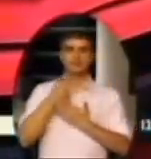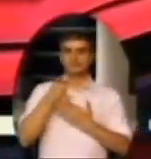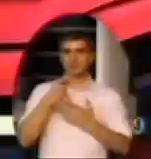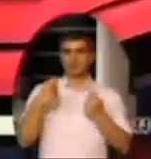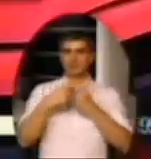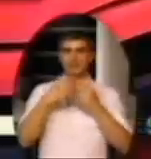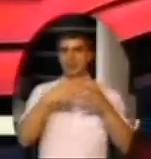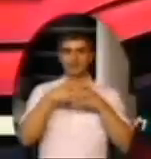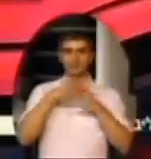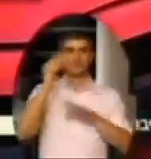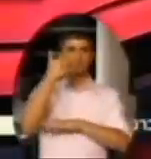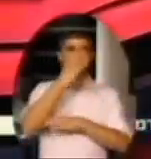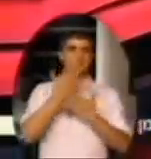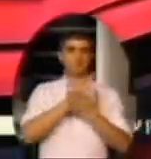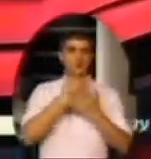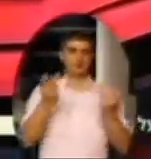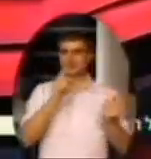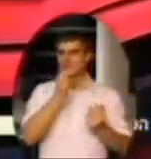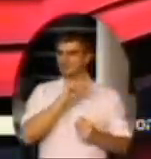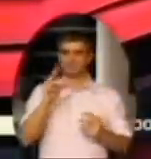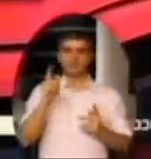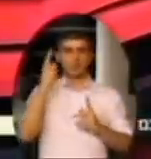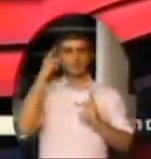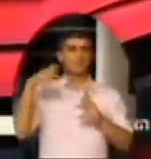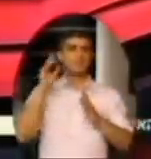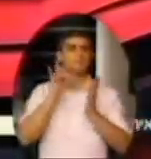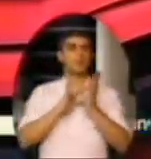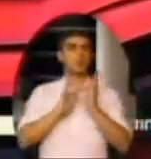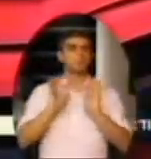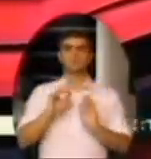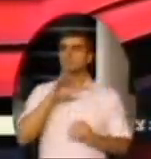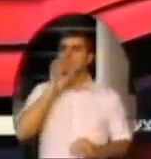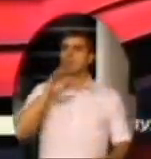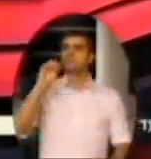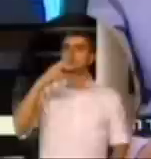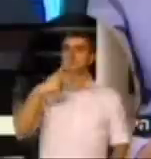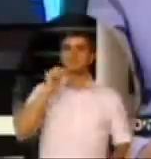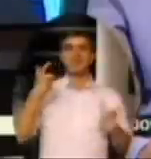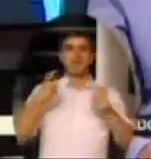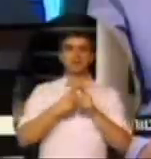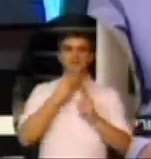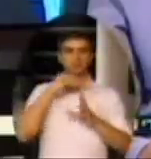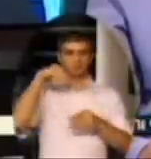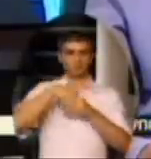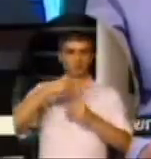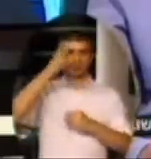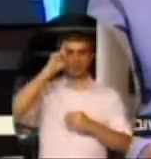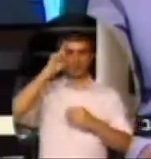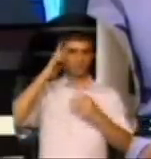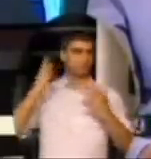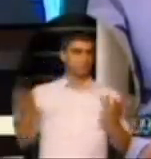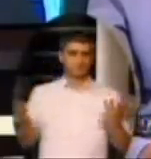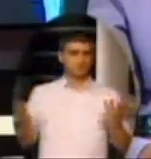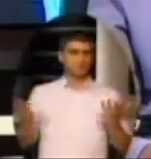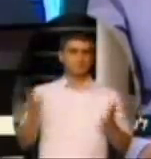אפרופו הארצות הברית והמדינות המתנדנדות לא יודעים אם יהיו ריאלים בוא נדבר רגע על משה פייגלין והחטיבה היהודית בתוך הליכוד